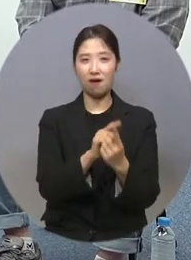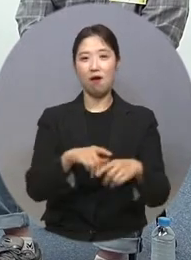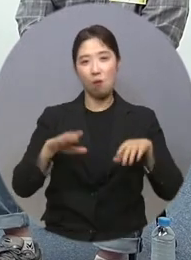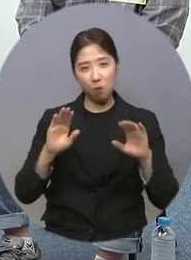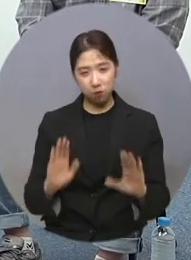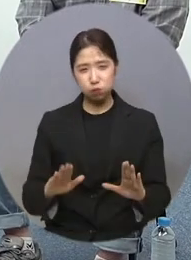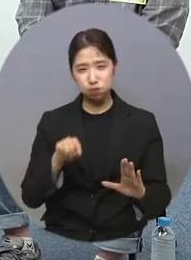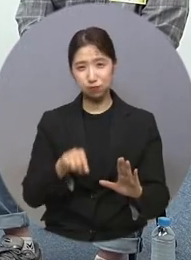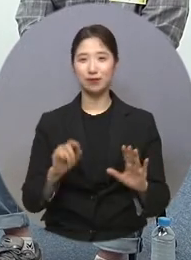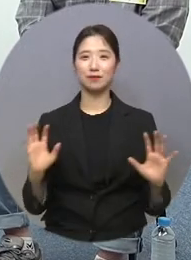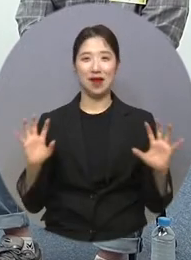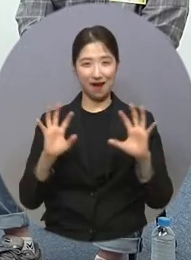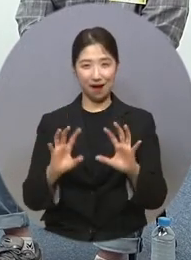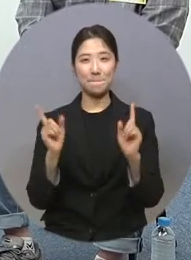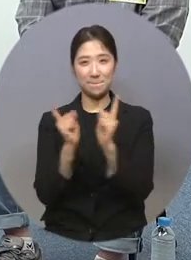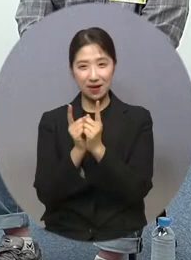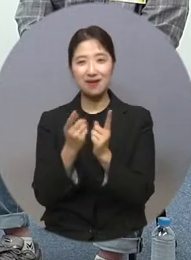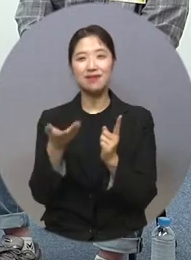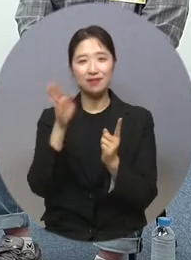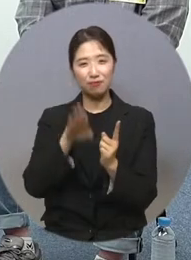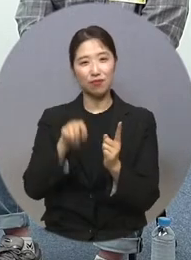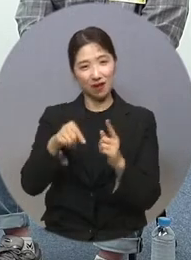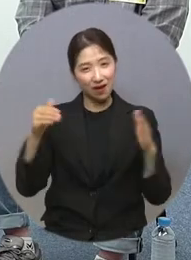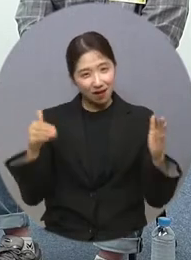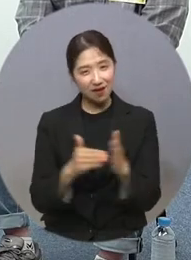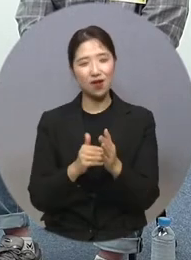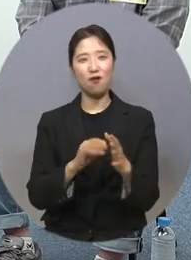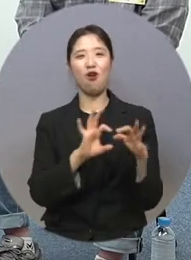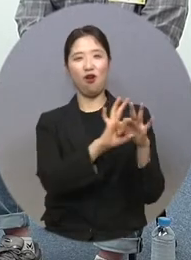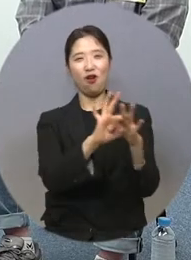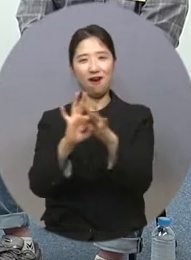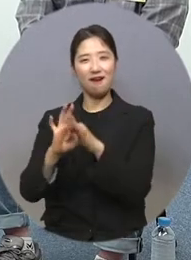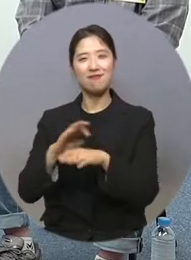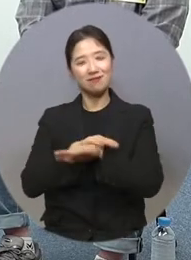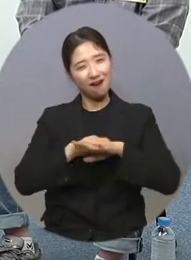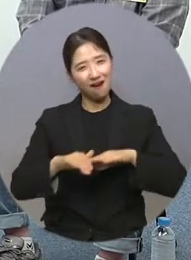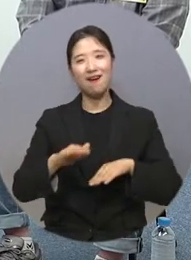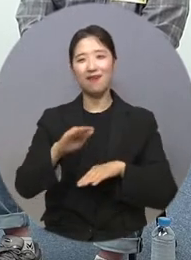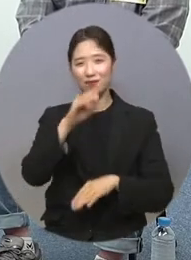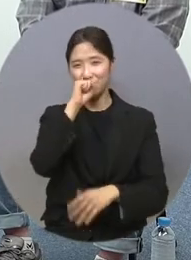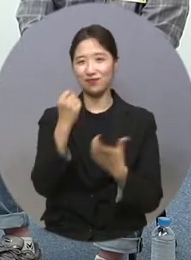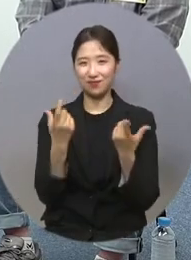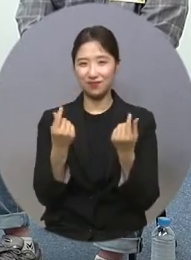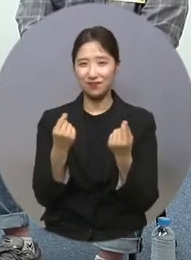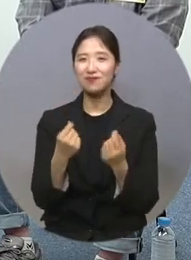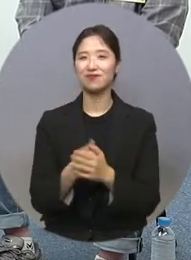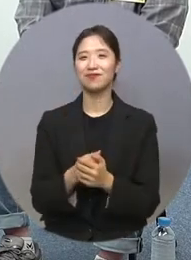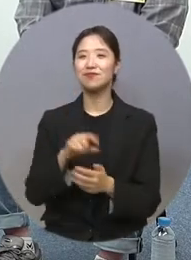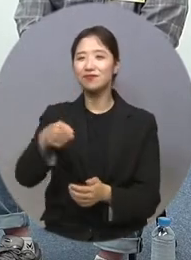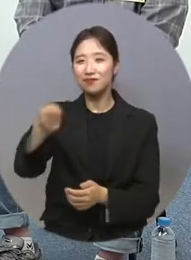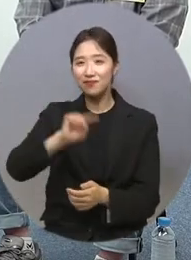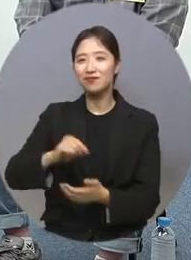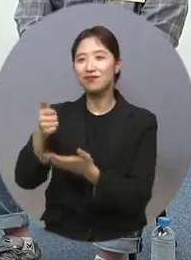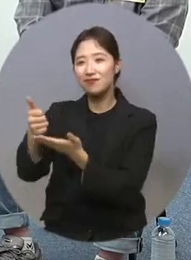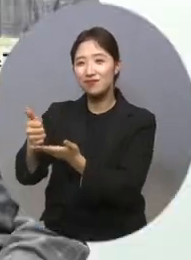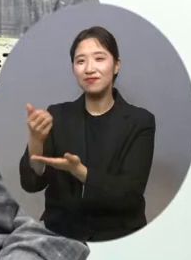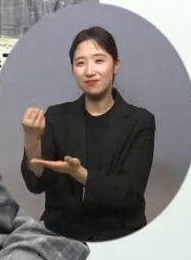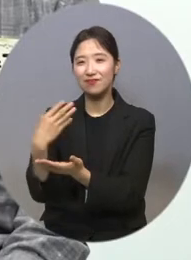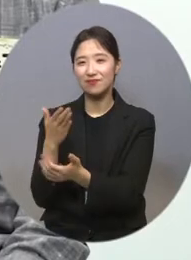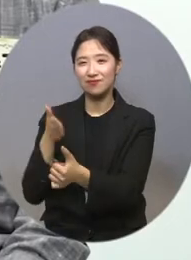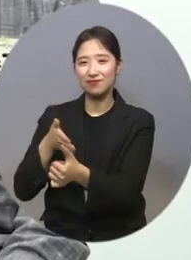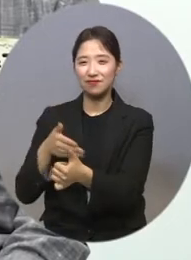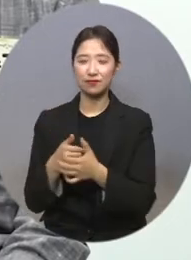계기가 오늘 아고라 끝나고도 아마 연락을 같이 잘 하시면 좋겠다 이런 생각이 드네요. 우리 정선님 부탁드리겠습니다.